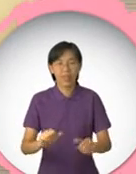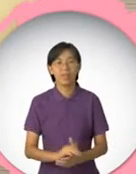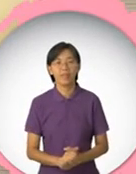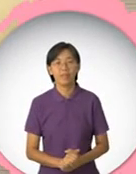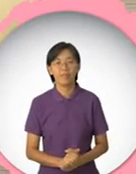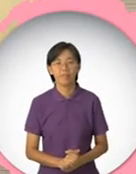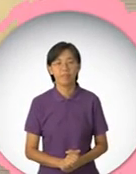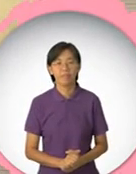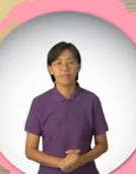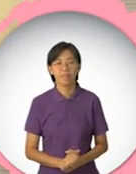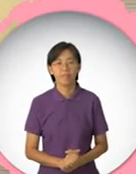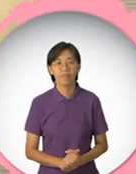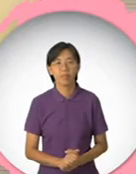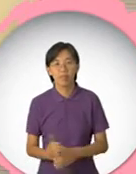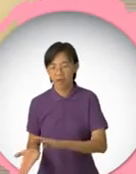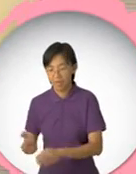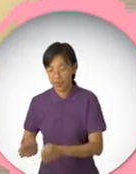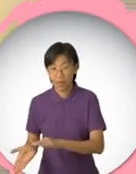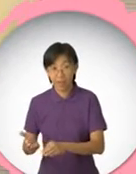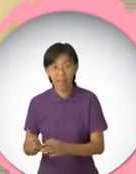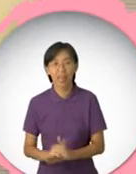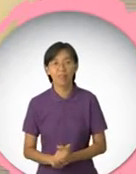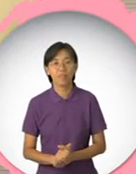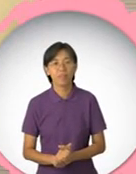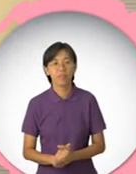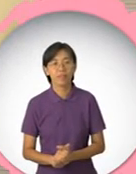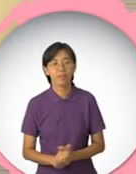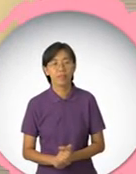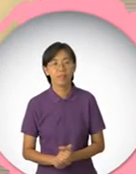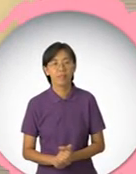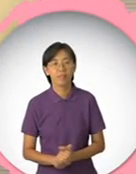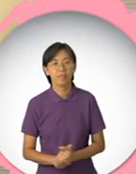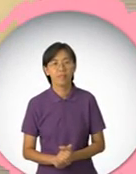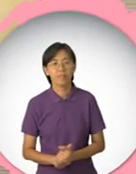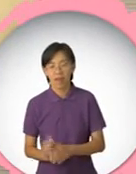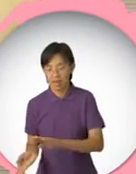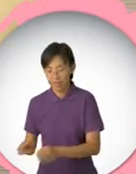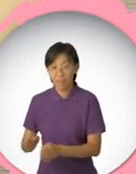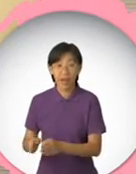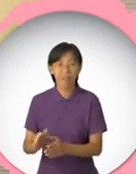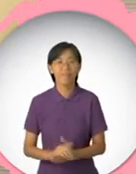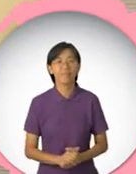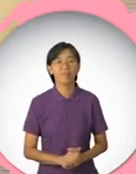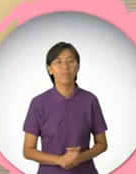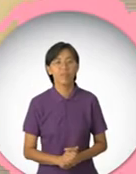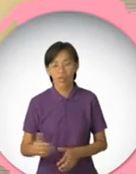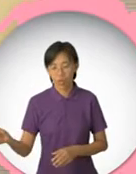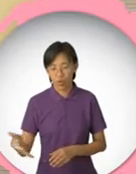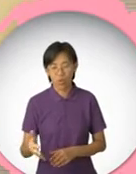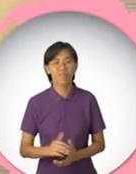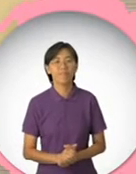ล่า คราวนี้แผ่นใหญ่แล้วเริ่มกังวลแล้ว เนี่ยค่ะถ้าติดต้องระวังด้วย